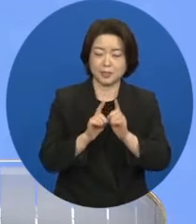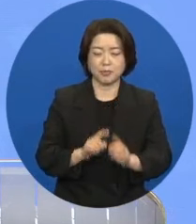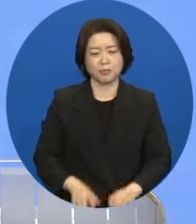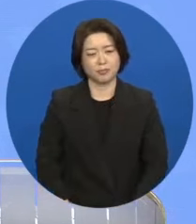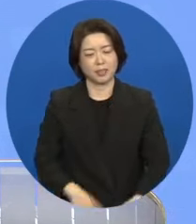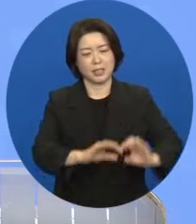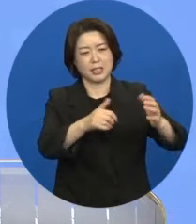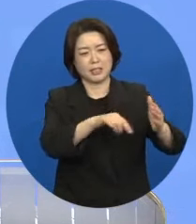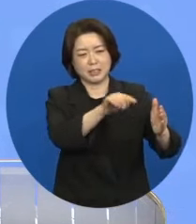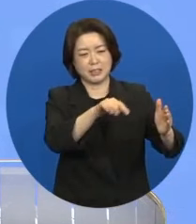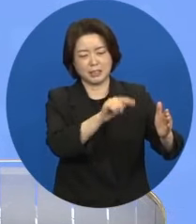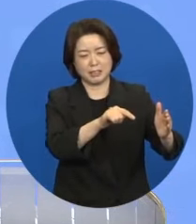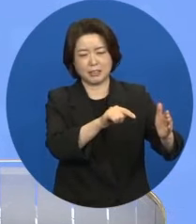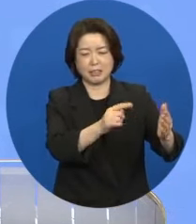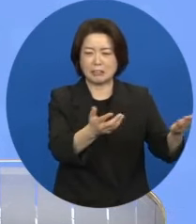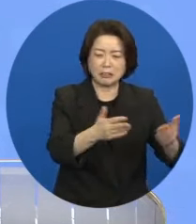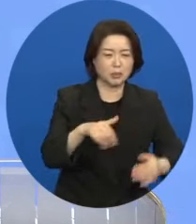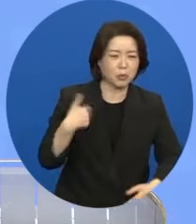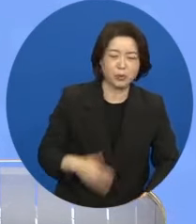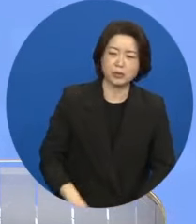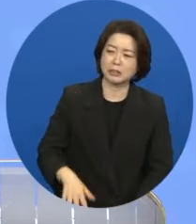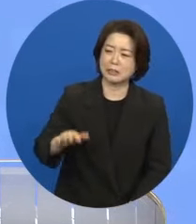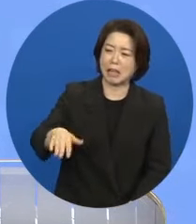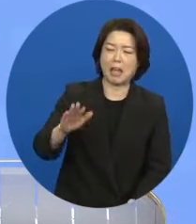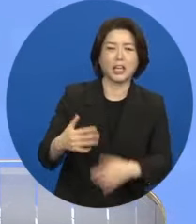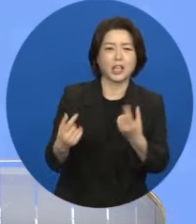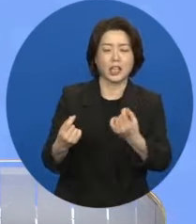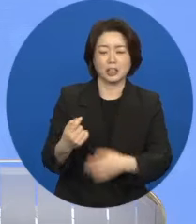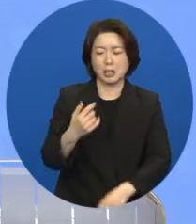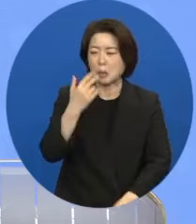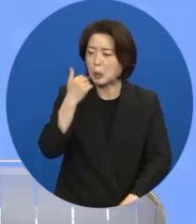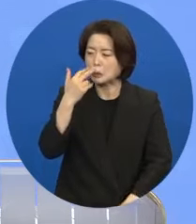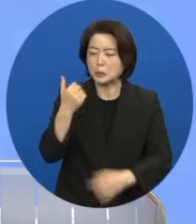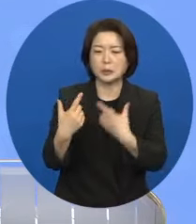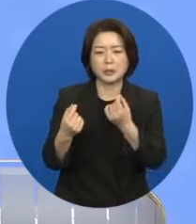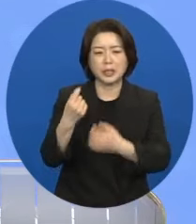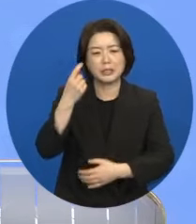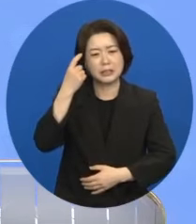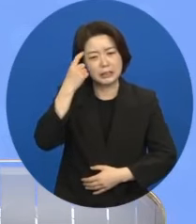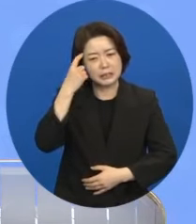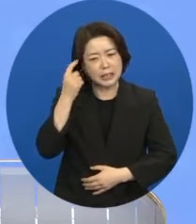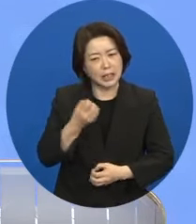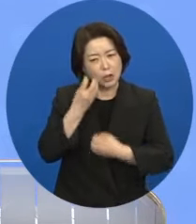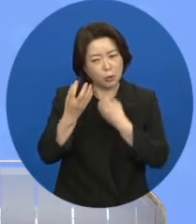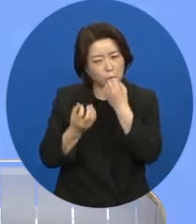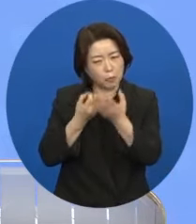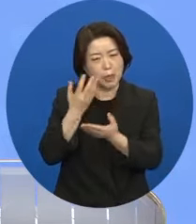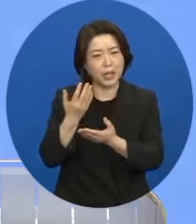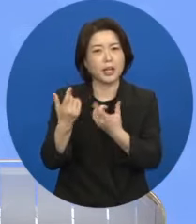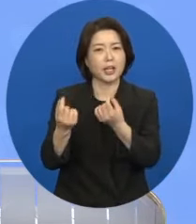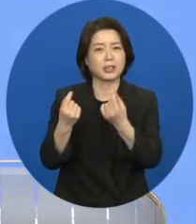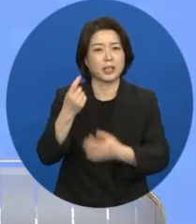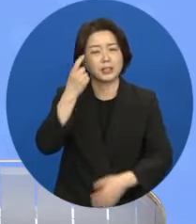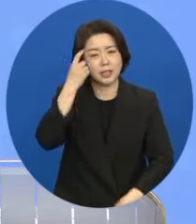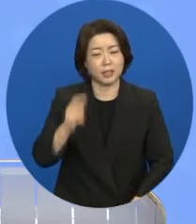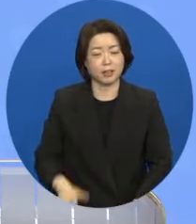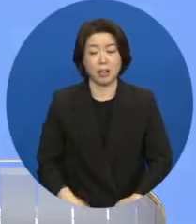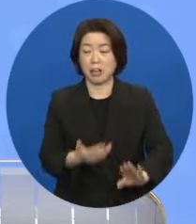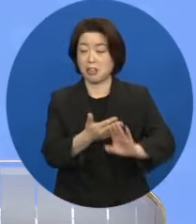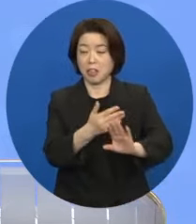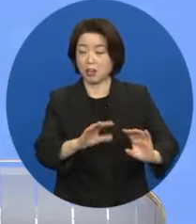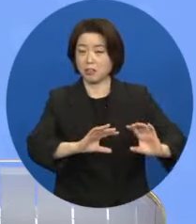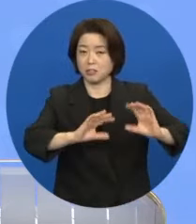세상 물적 모르는 어린 무슨 너무 순근 무구한 그런 자의 고백 같다 전혀 다른 세상에서